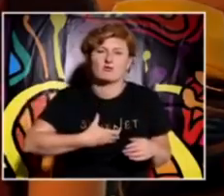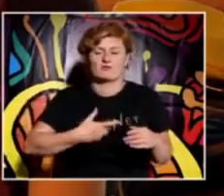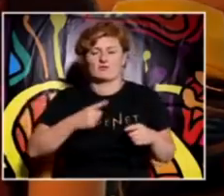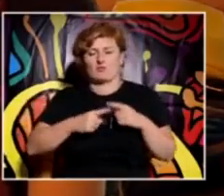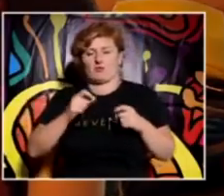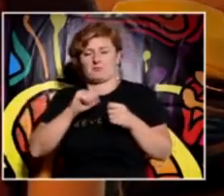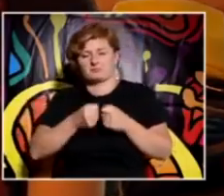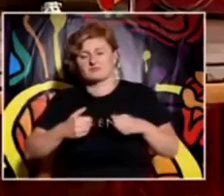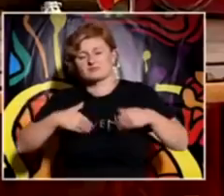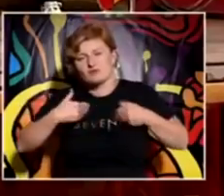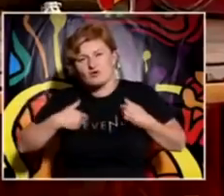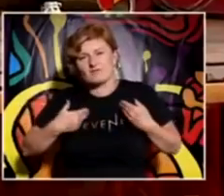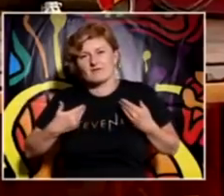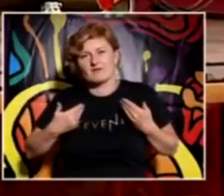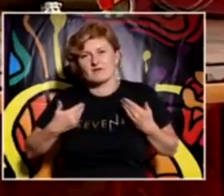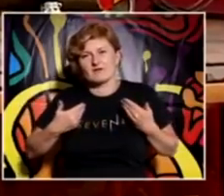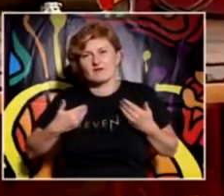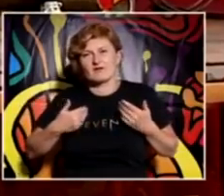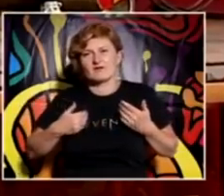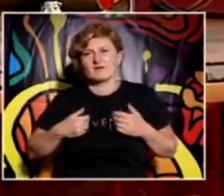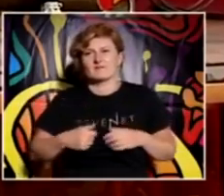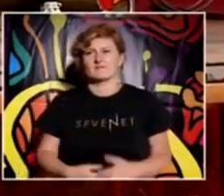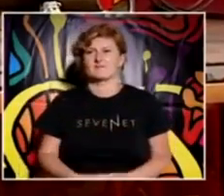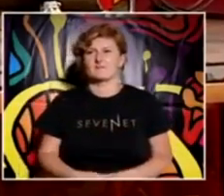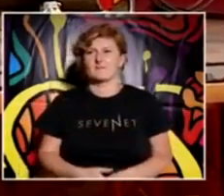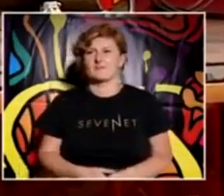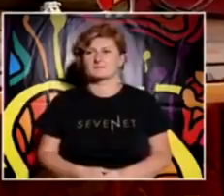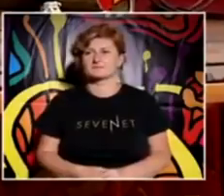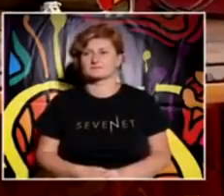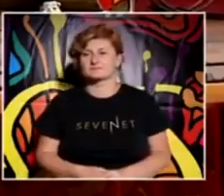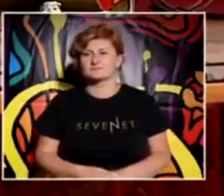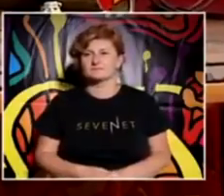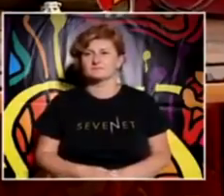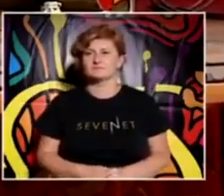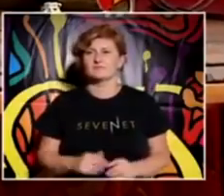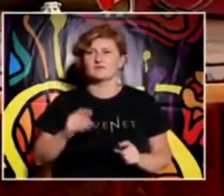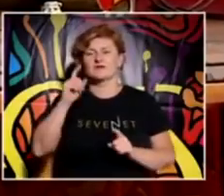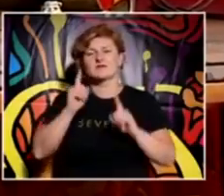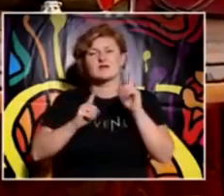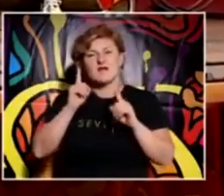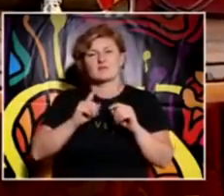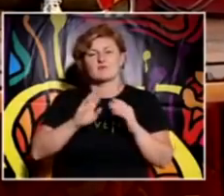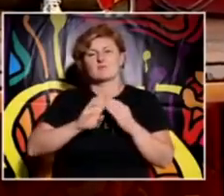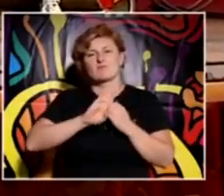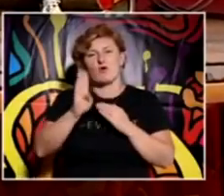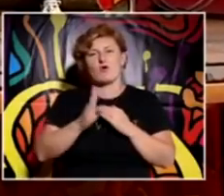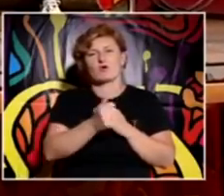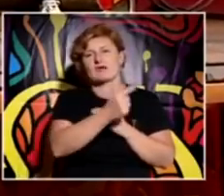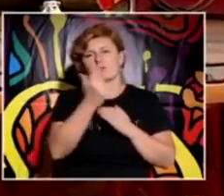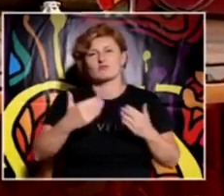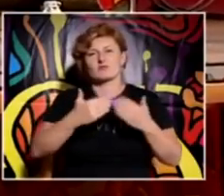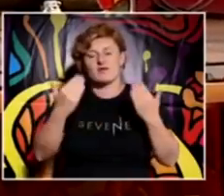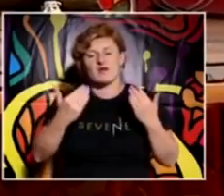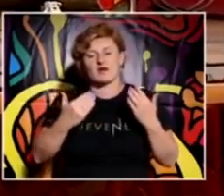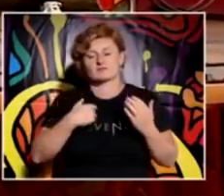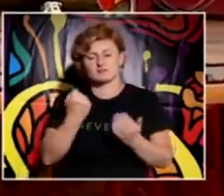pewno druga osoba, bądź po prostu ludzie, którzy są życzliwi. Też macie tak, że czasami musicie po prostu po kilku dniach odpocząć. To jest taki mój